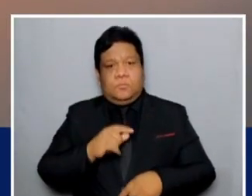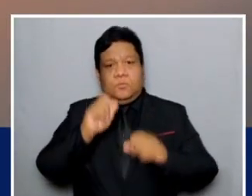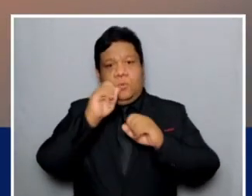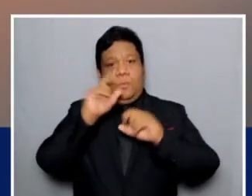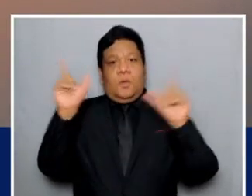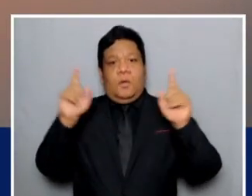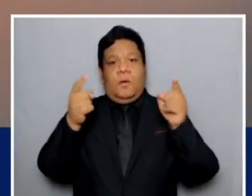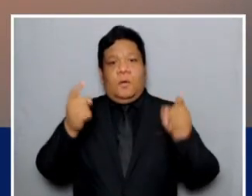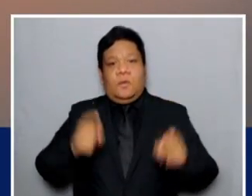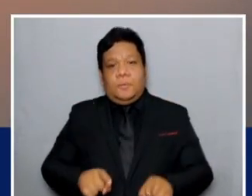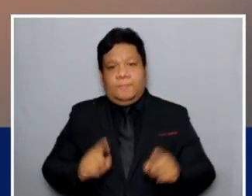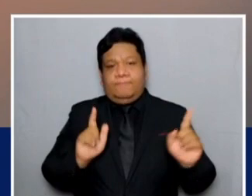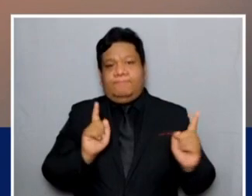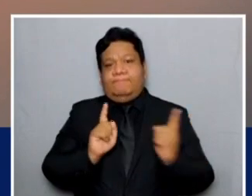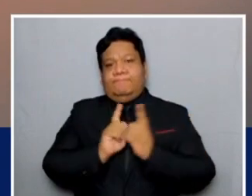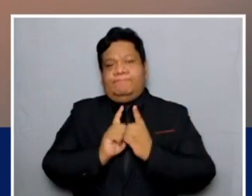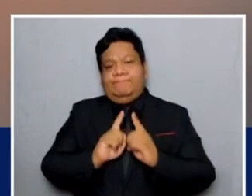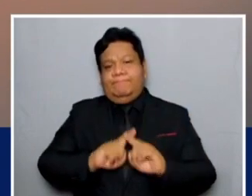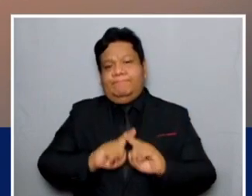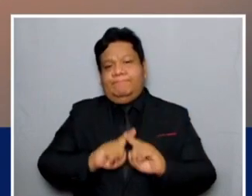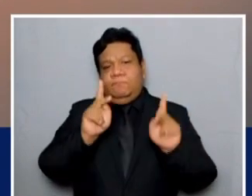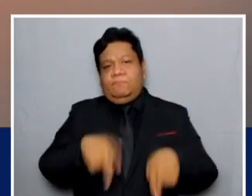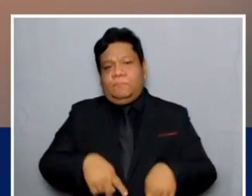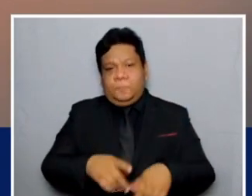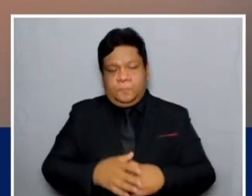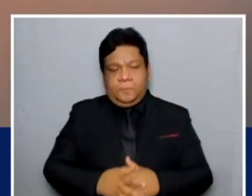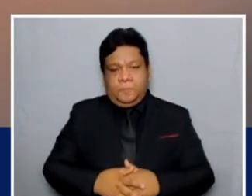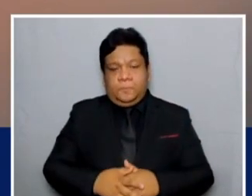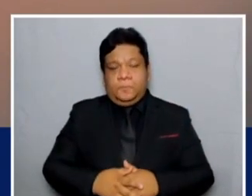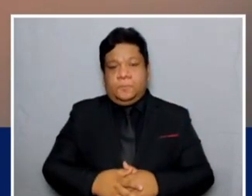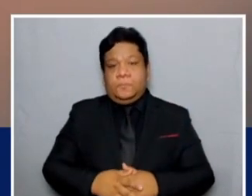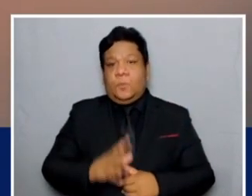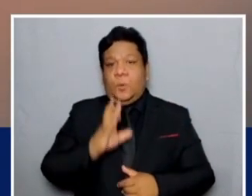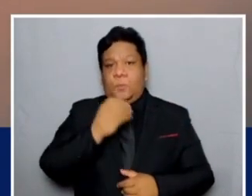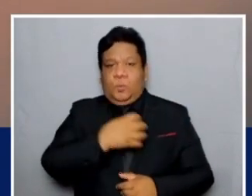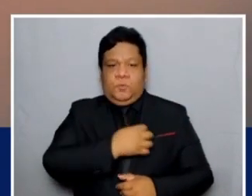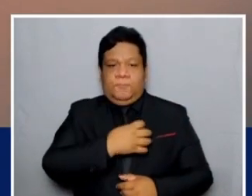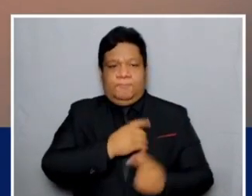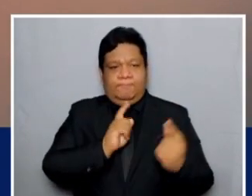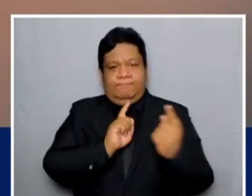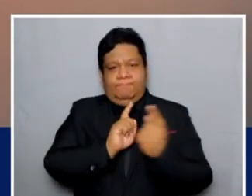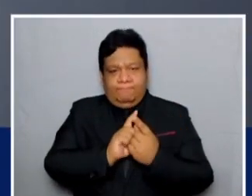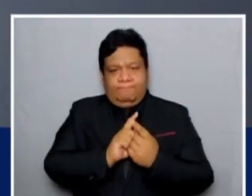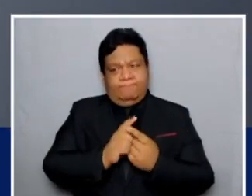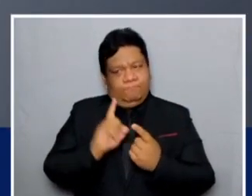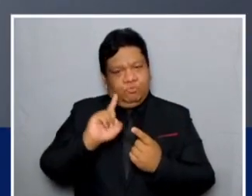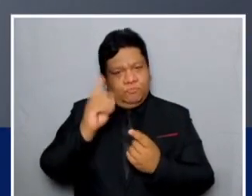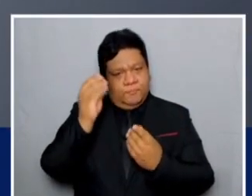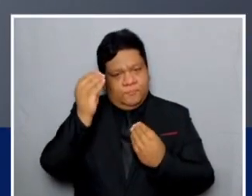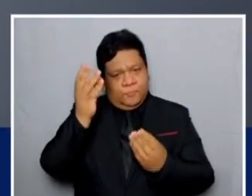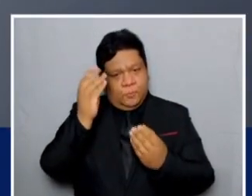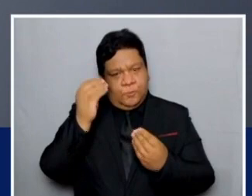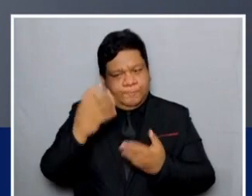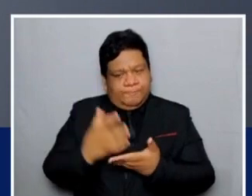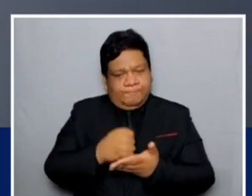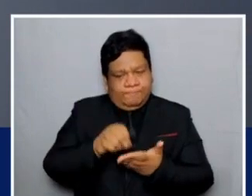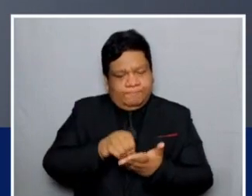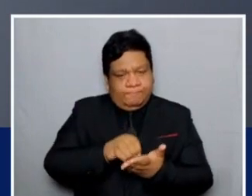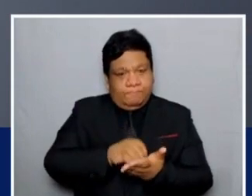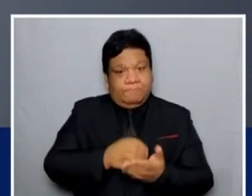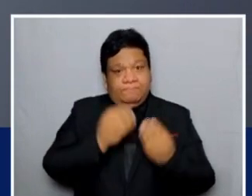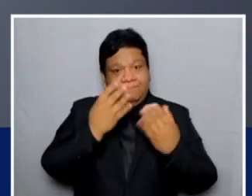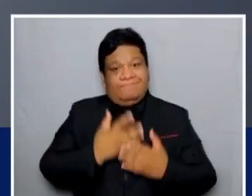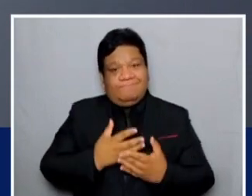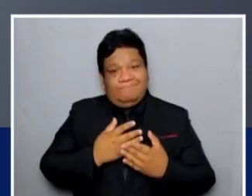na iba na ang kumausap sa kanya. Kinausap ako ng sheriff, ginather niyo yung information niya. Tapos nasabi lang sa akin ng sheriff, sabi